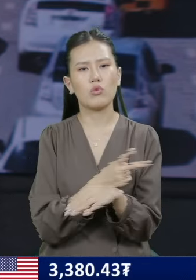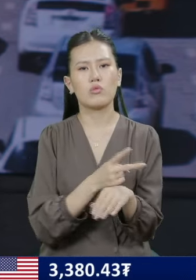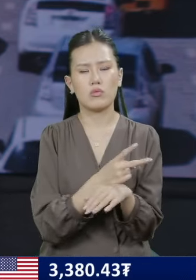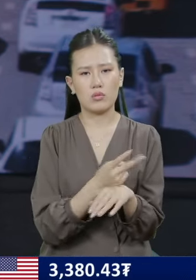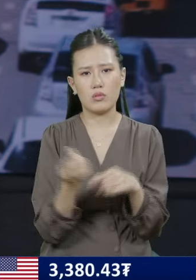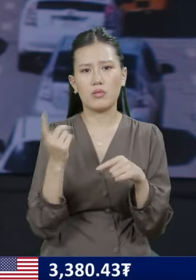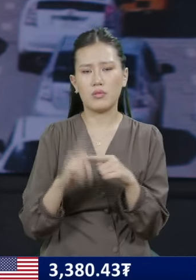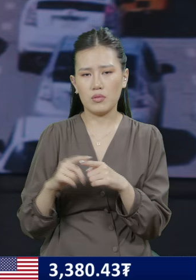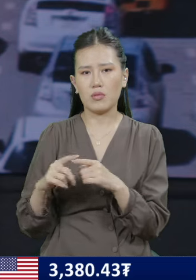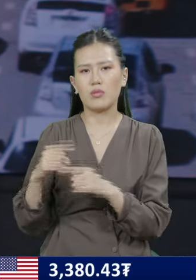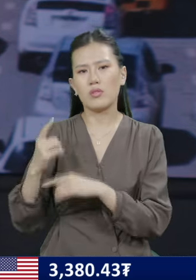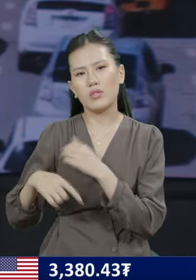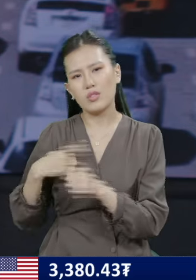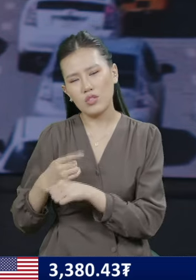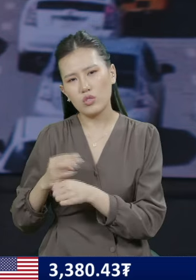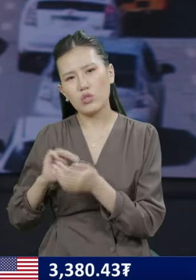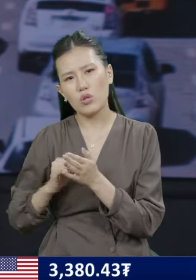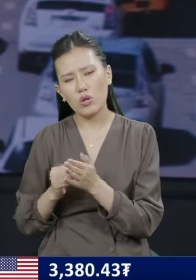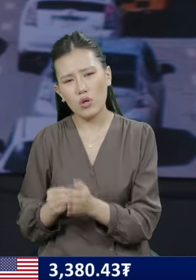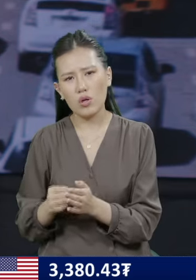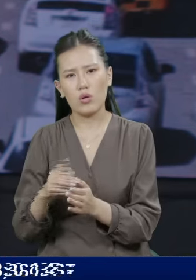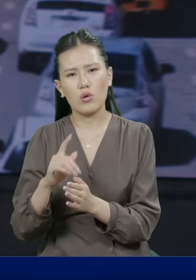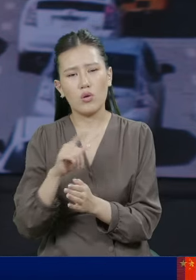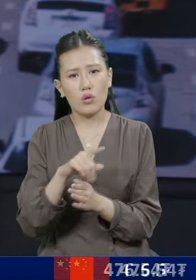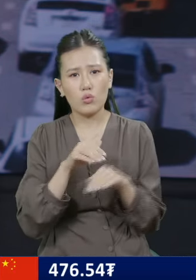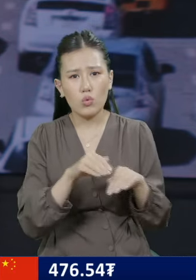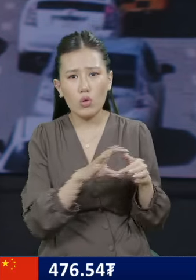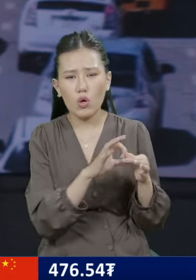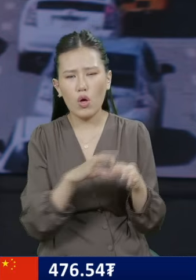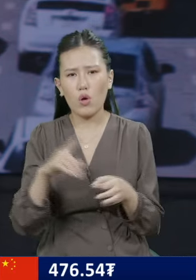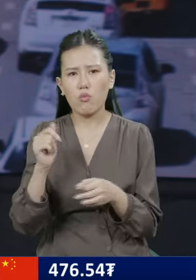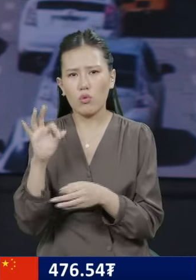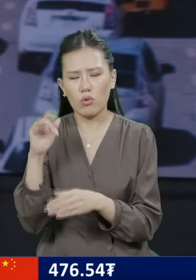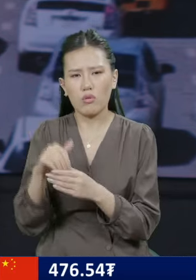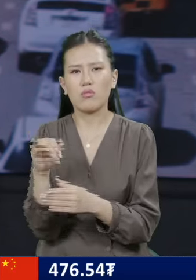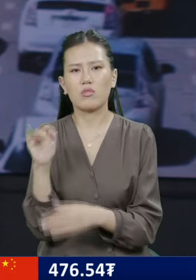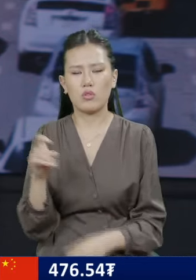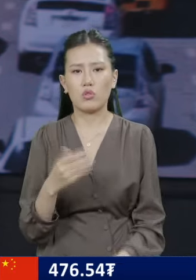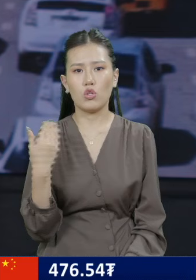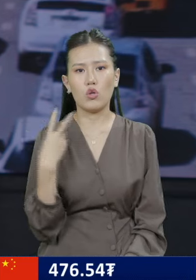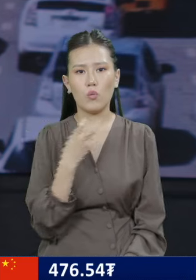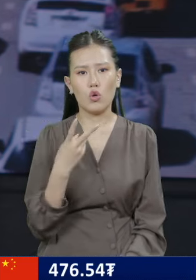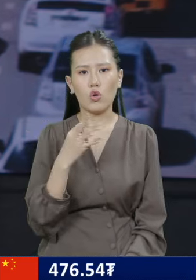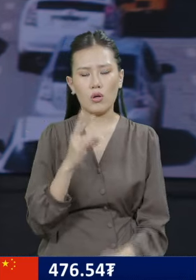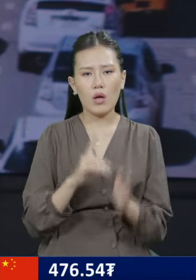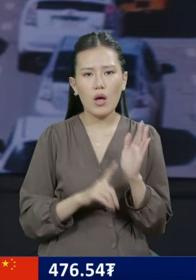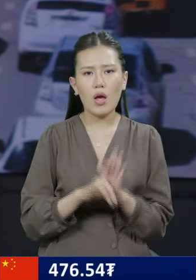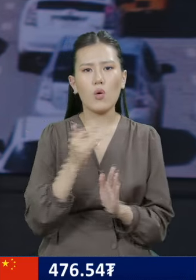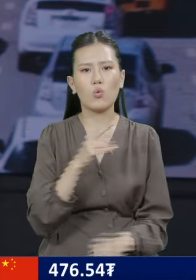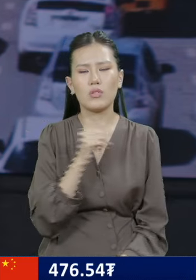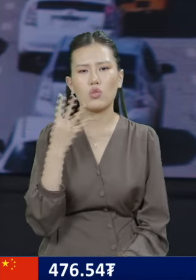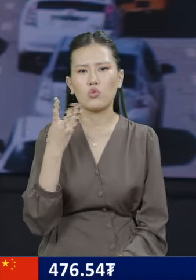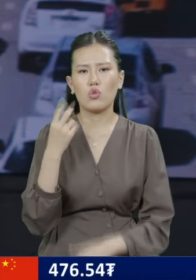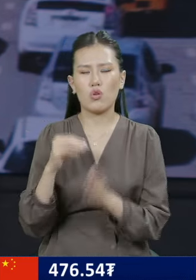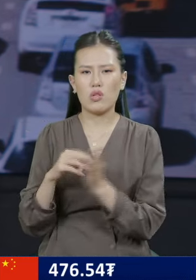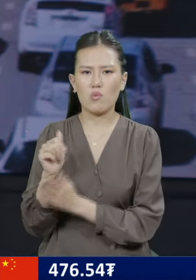боломжийг алддаг гэсэн тооцоолол байдаг. Төгжрлийг бууруулах түүнийг тойрсон асуудалд 2022 онд анх удаага 420 тэрбум төгрөгийг